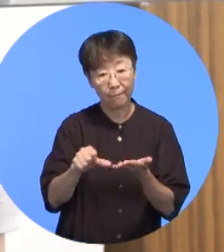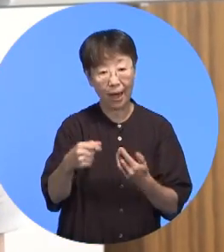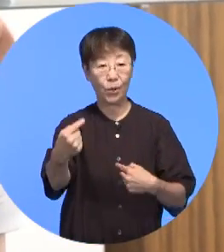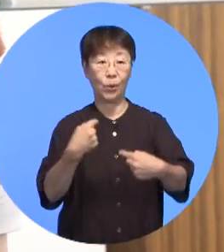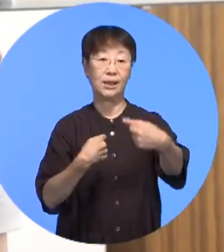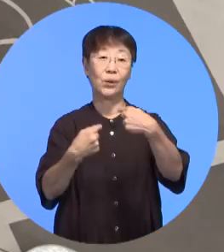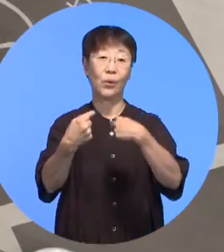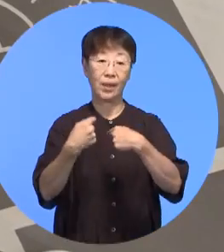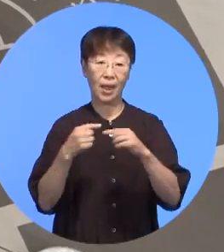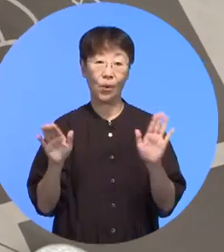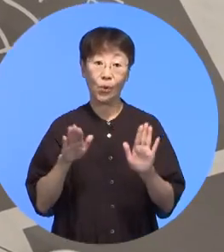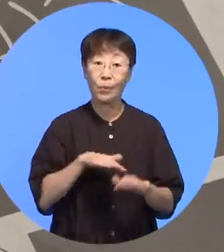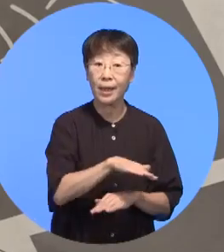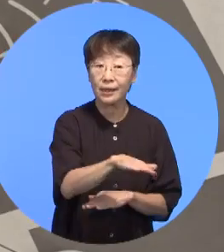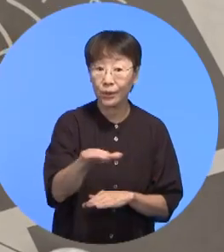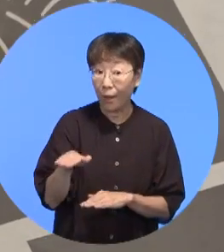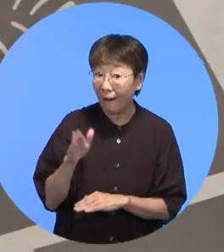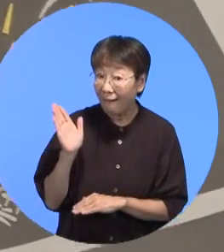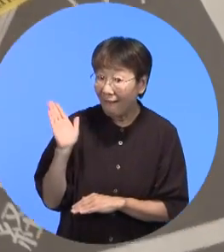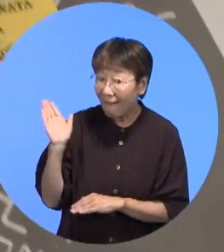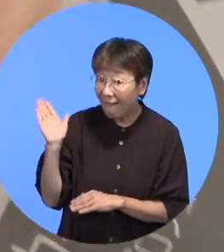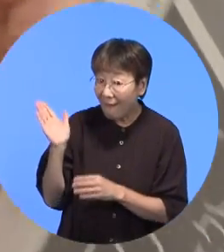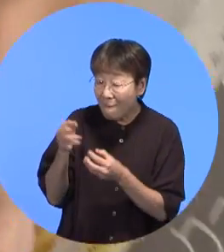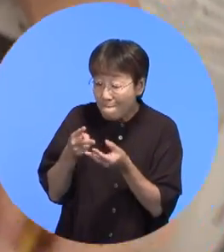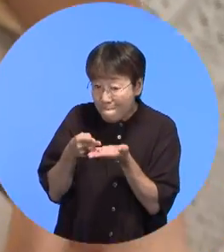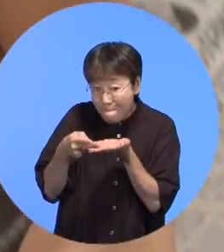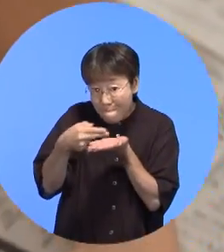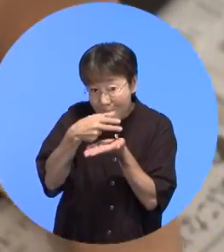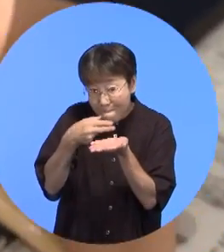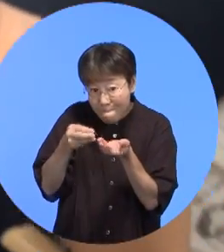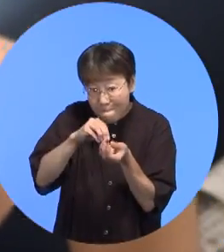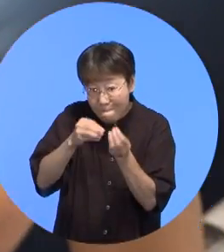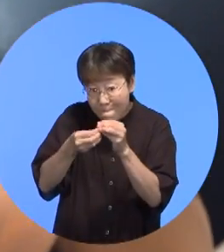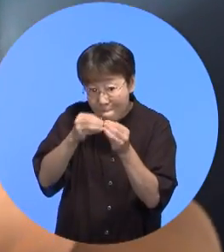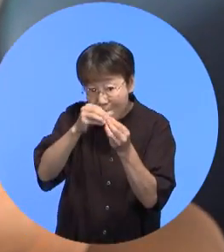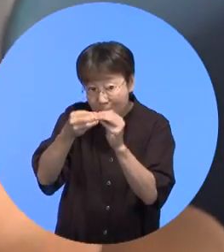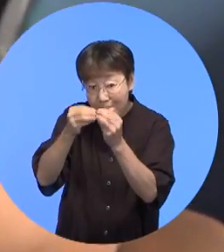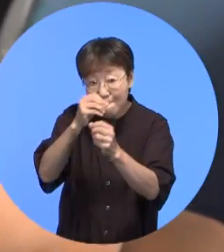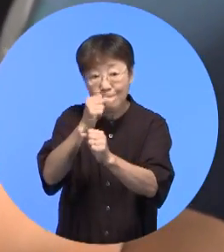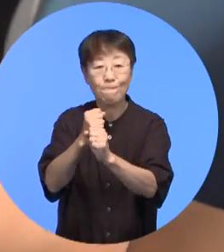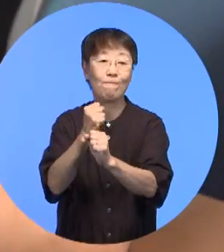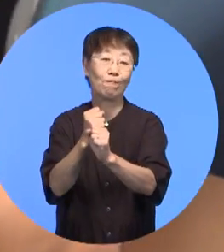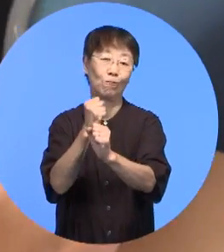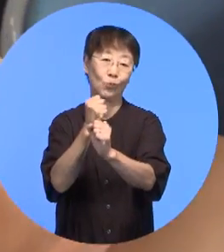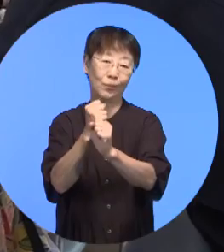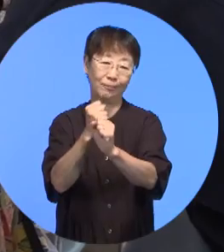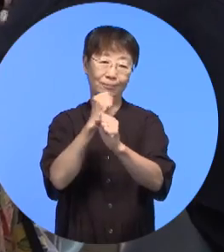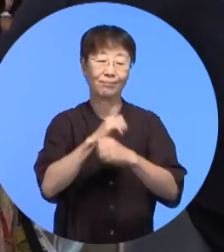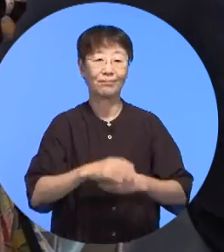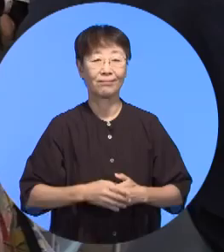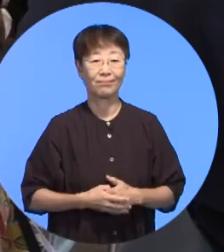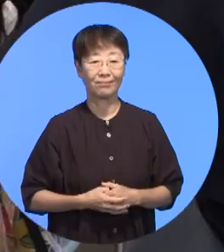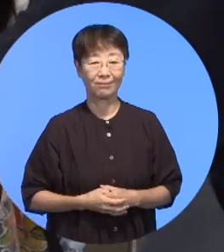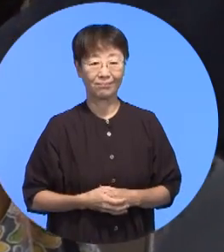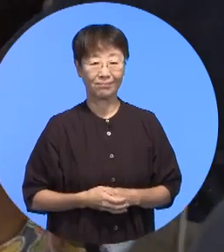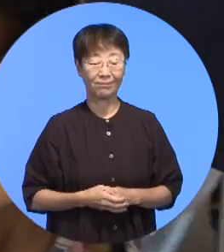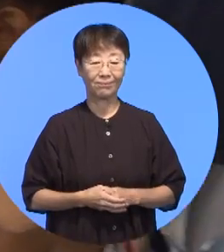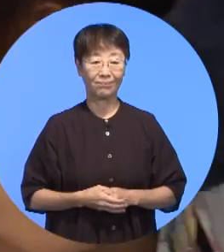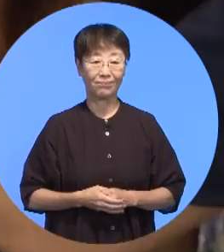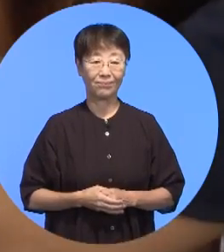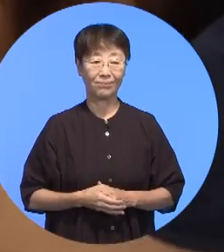紙から飛行機の本体と部品を切り取り、本体に部品を取り付けていきました。